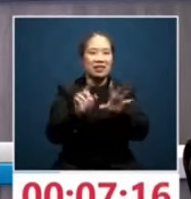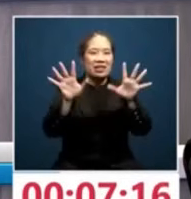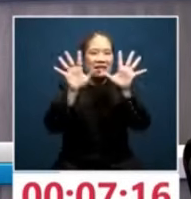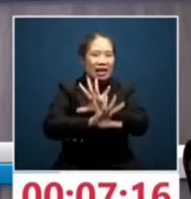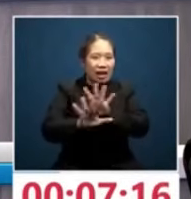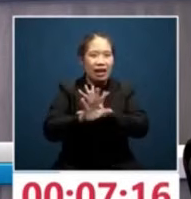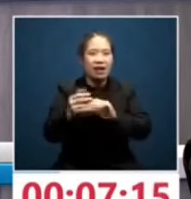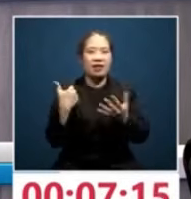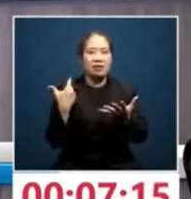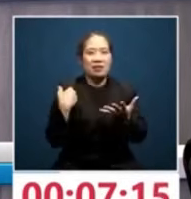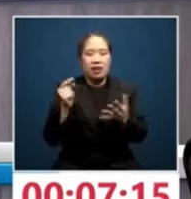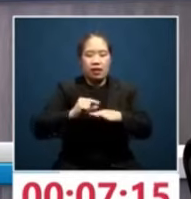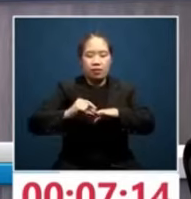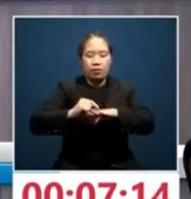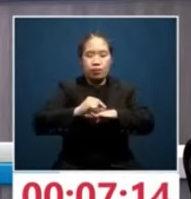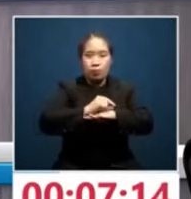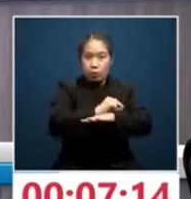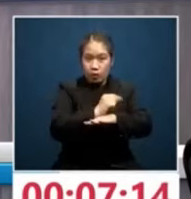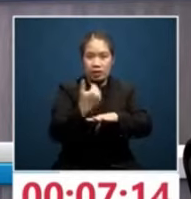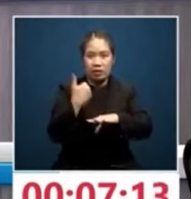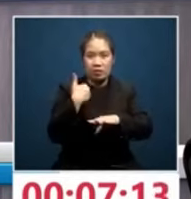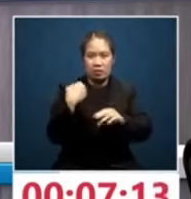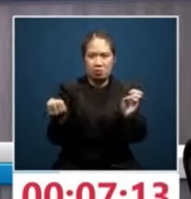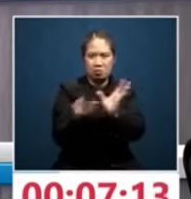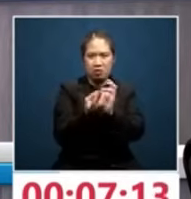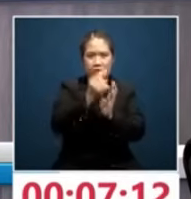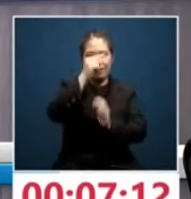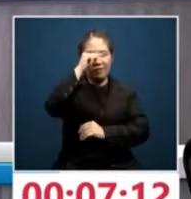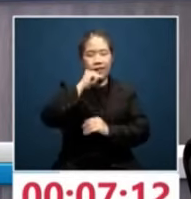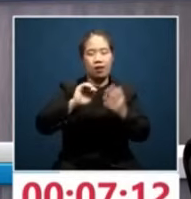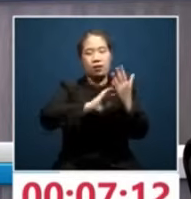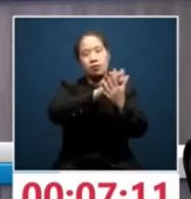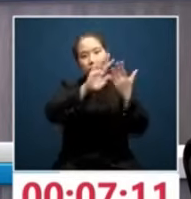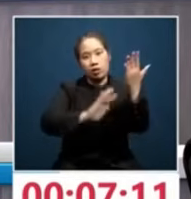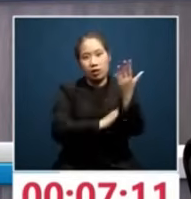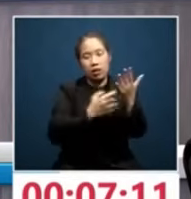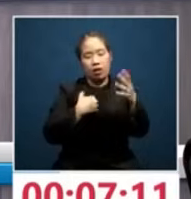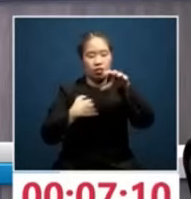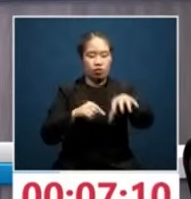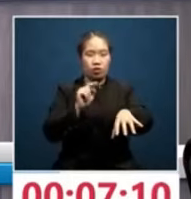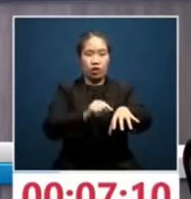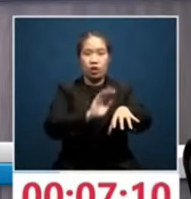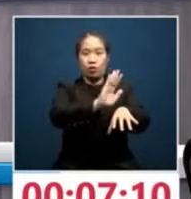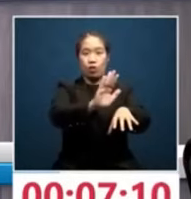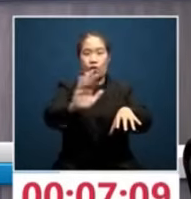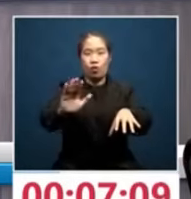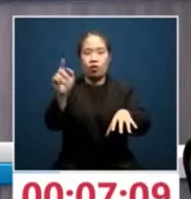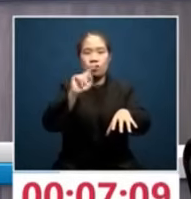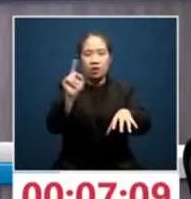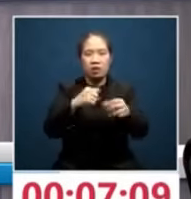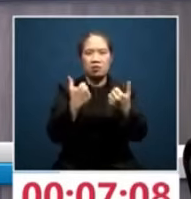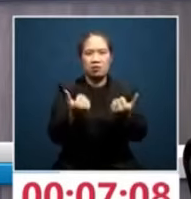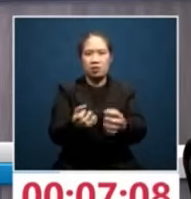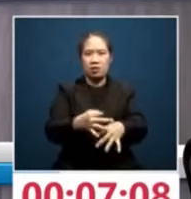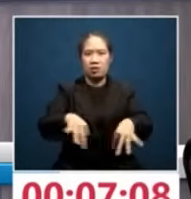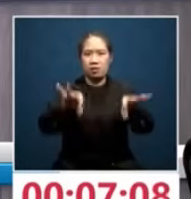ะครับอย่างที่ผ่านมาเมื่อเดือนที่แล้วนะครับก็เป็นหน้าที่ของคณะกรรมการชายแดนส่วนภูมิภาคหรือส